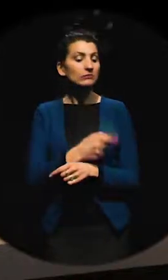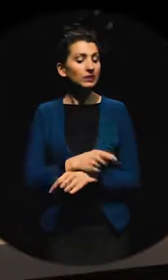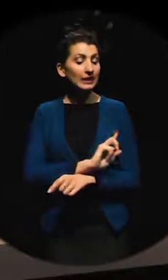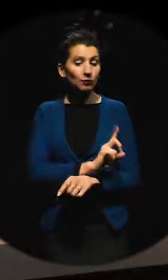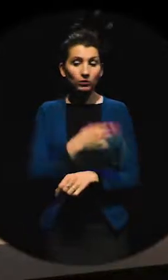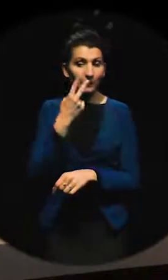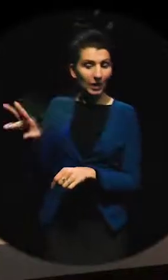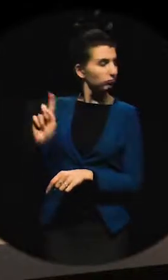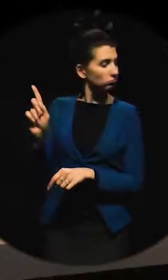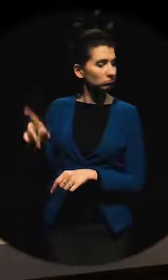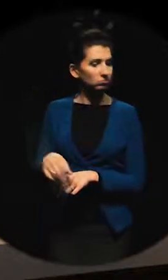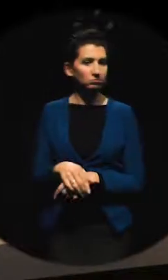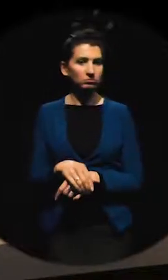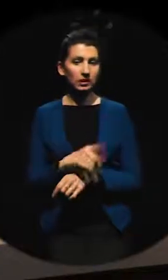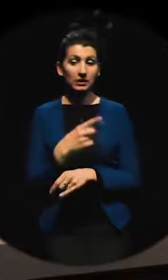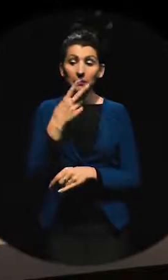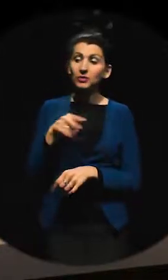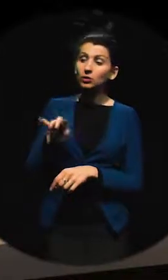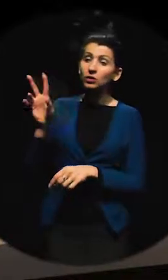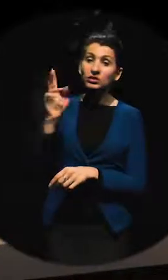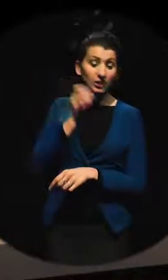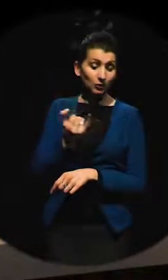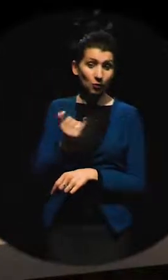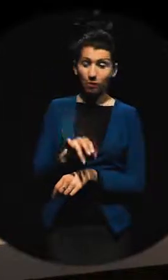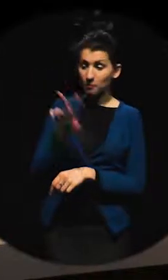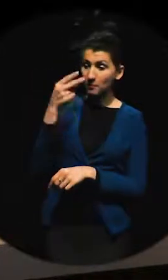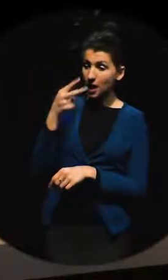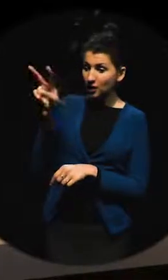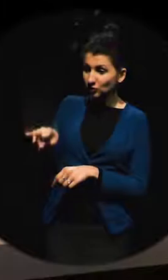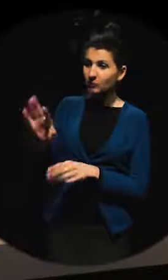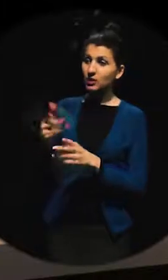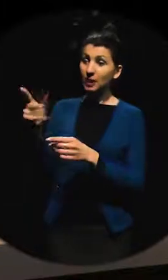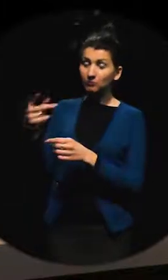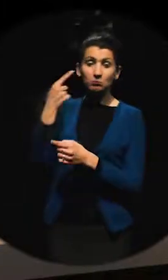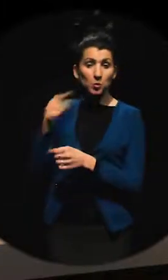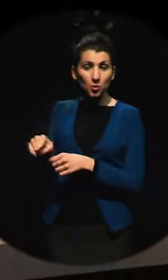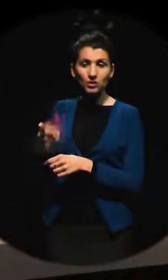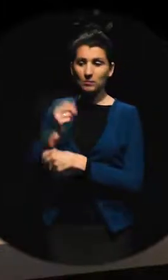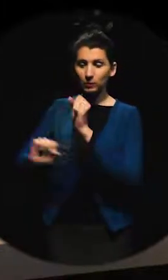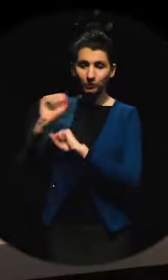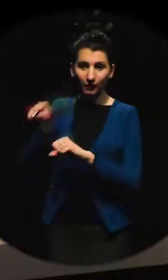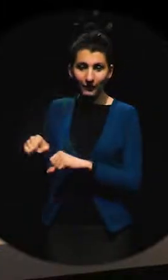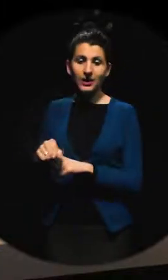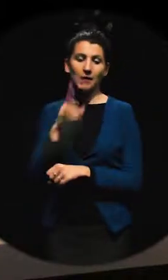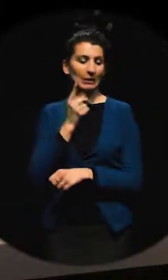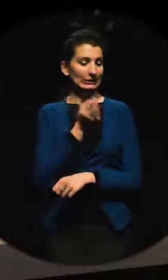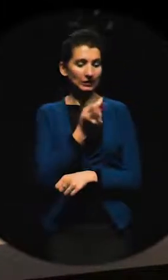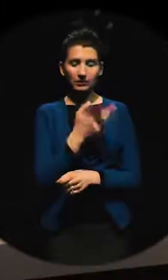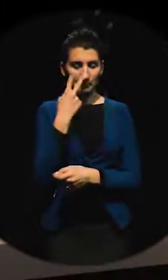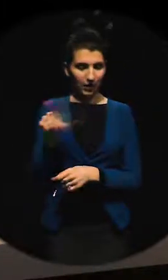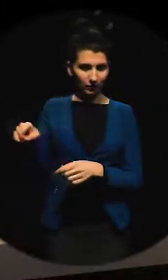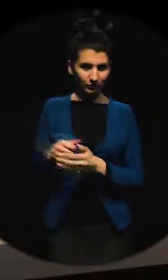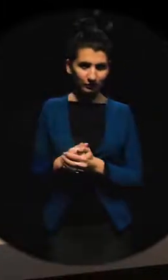się na kogoś, tak, kto no właśnie jakby swoją obecnością wyróżnia się w tej